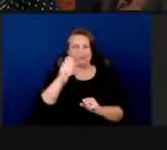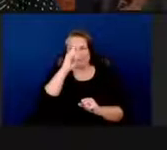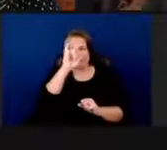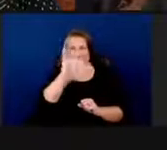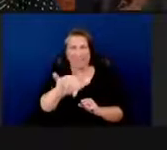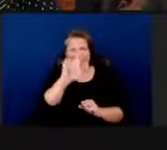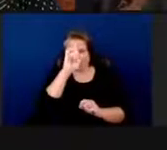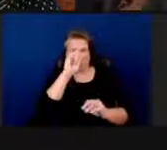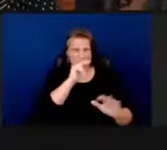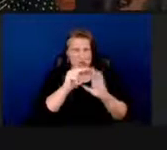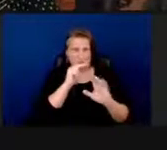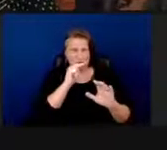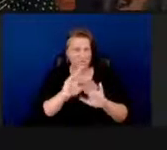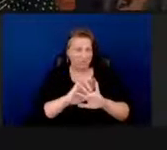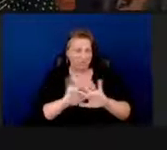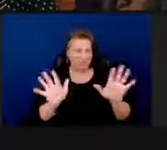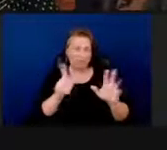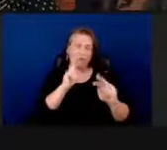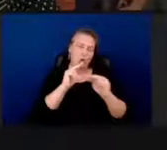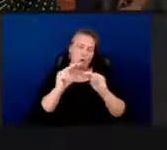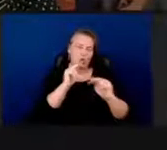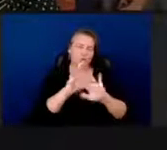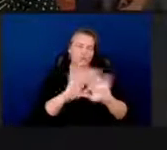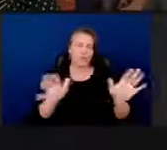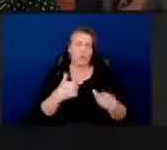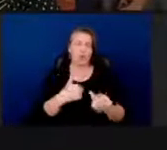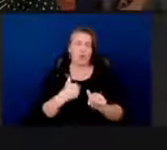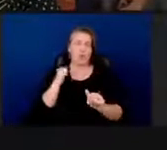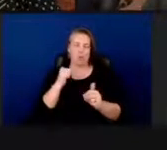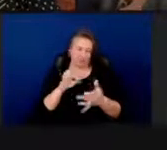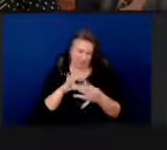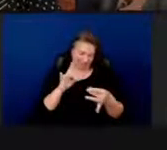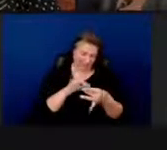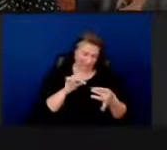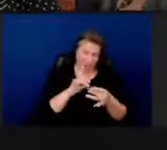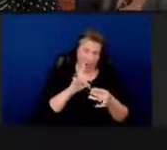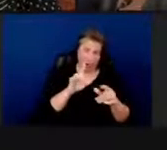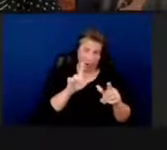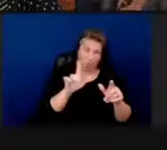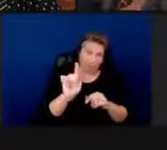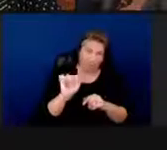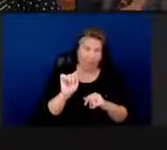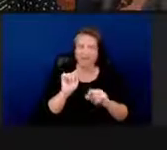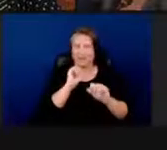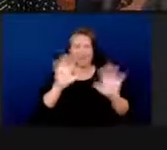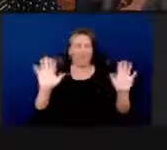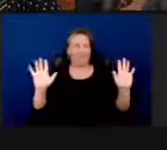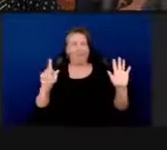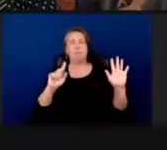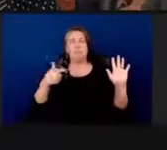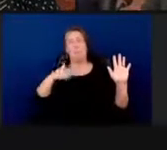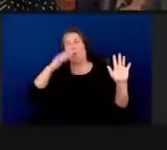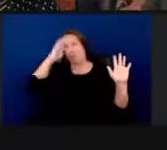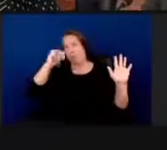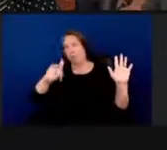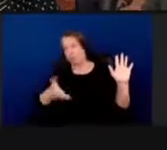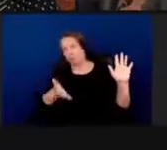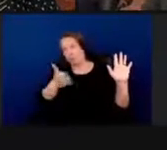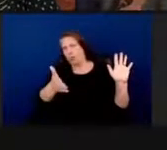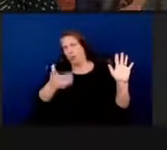أن أقوم بوزن كلامي لكي لا أقع في الفخ الذي وقعت